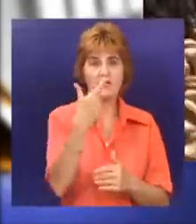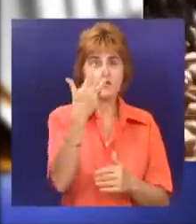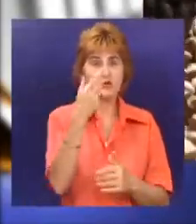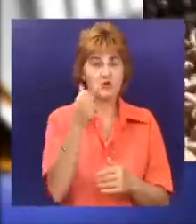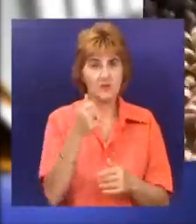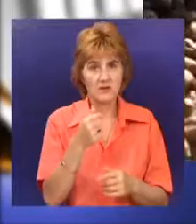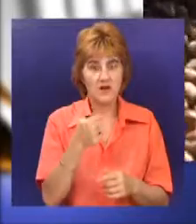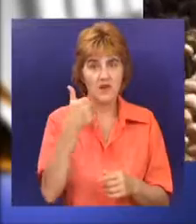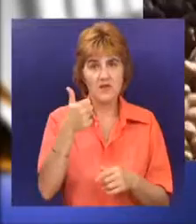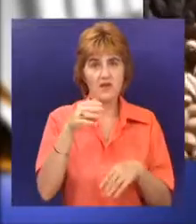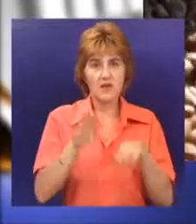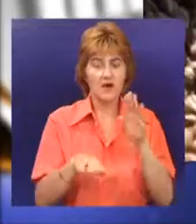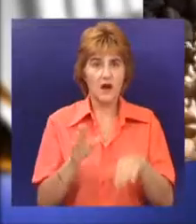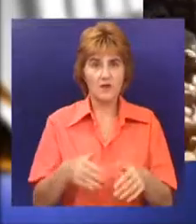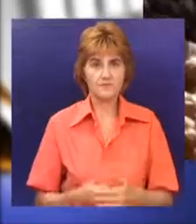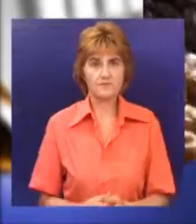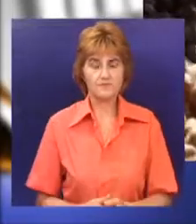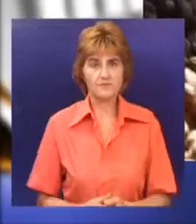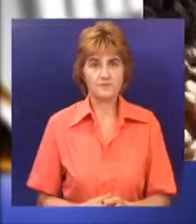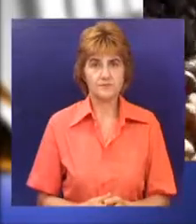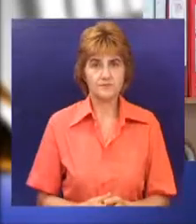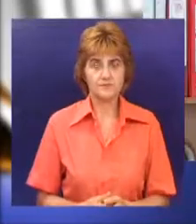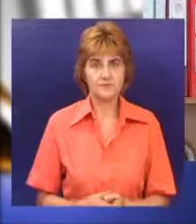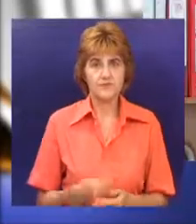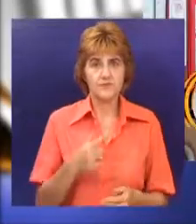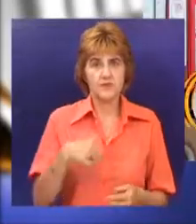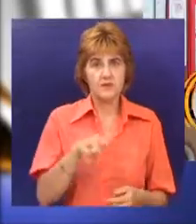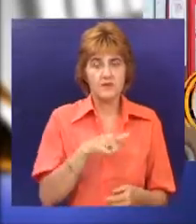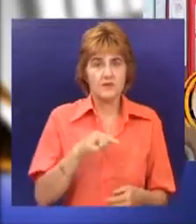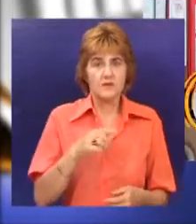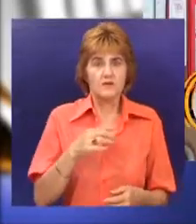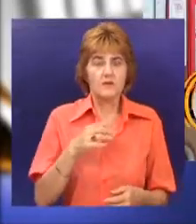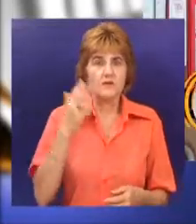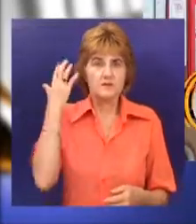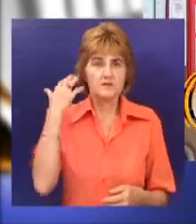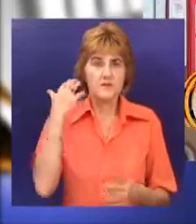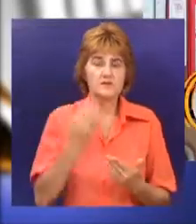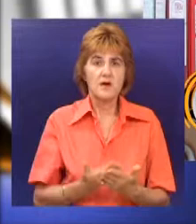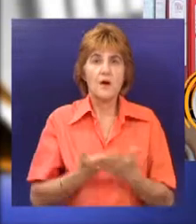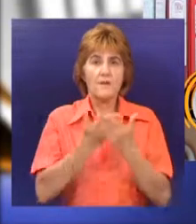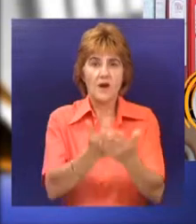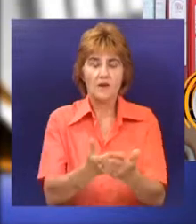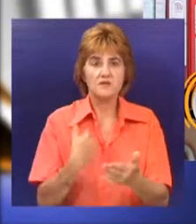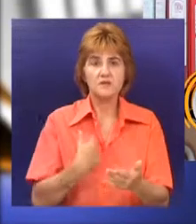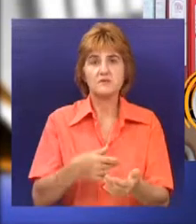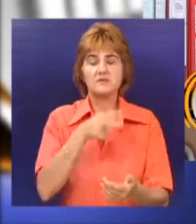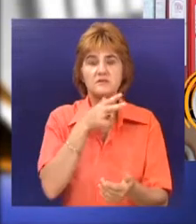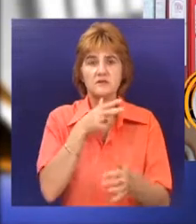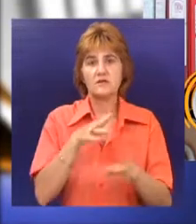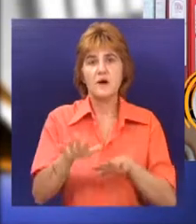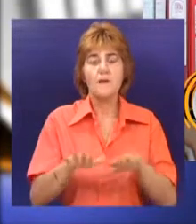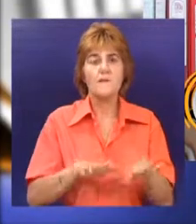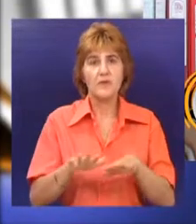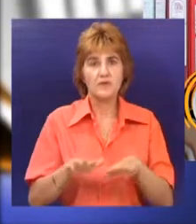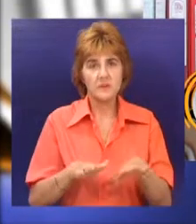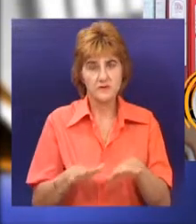dinara plus PDV po kilogramu pšenice. Asocijacija poljoprivrednika je predlagala i poslala zahtjev Ministarstvu